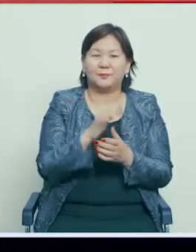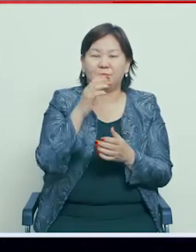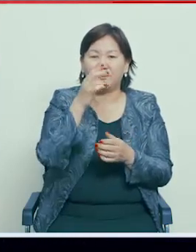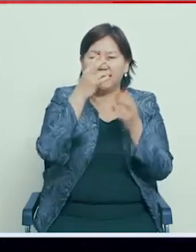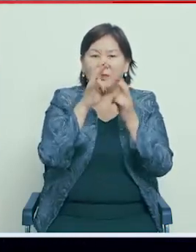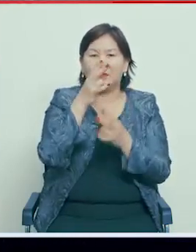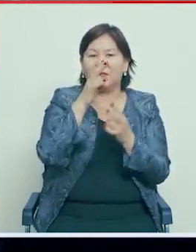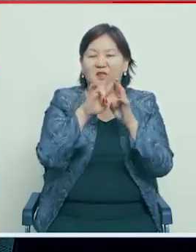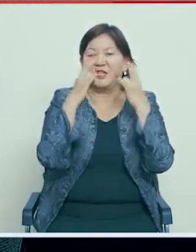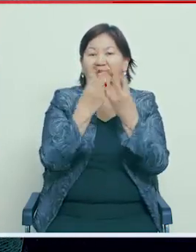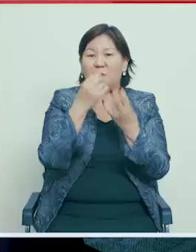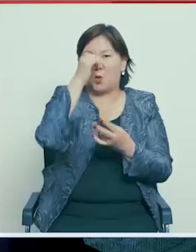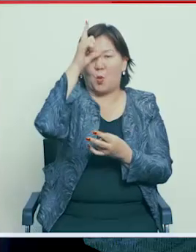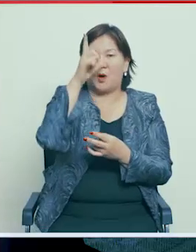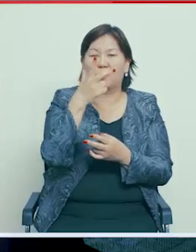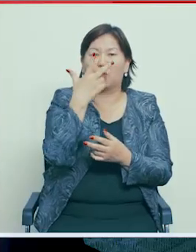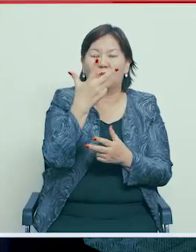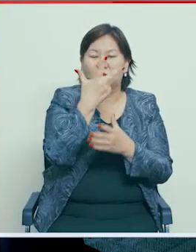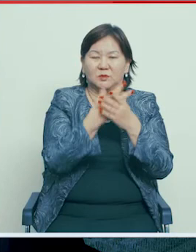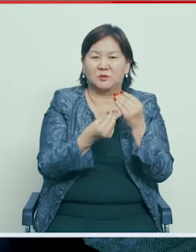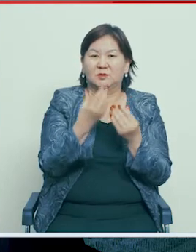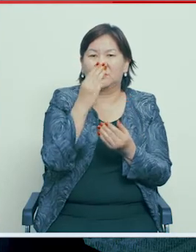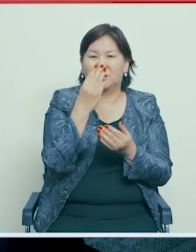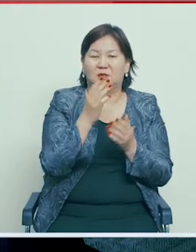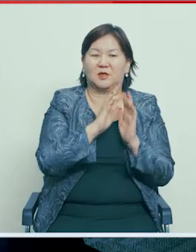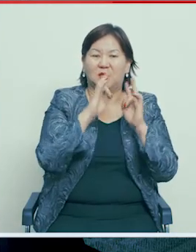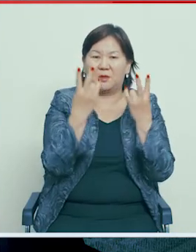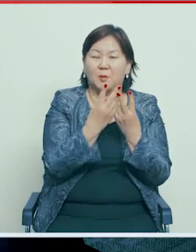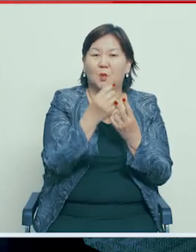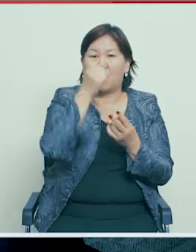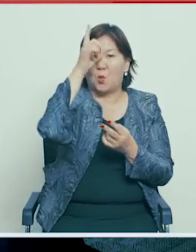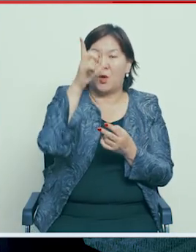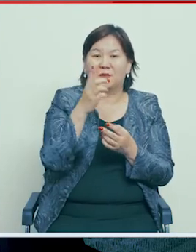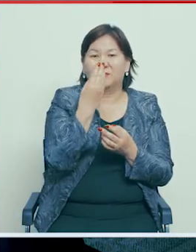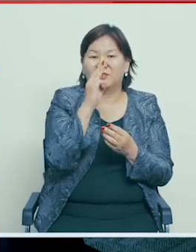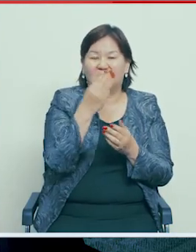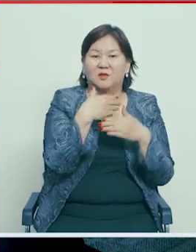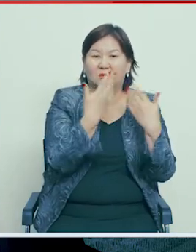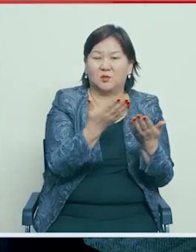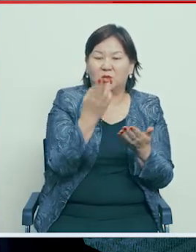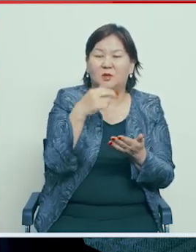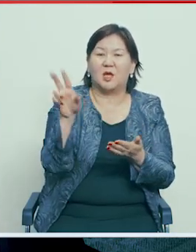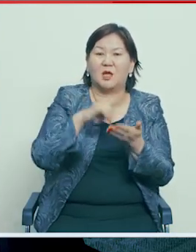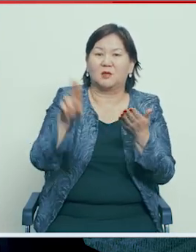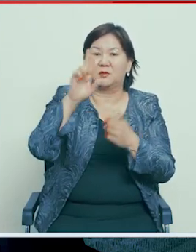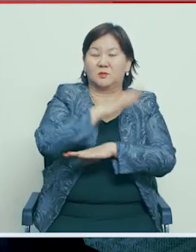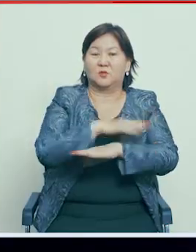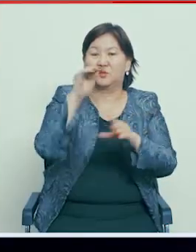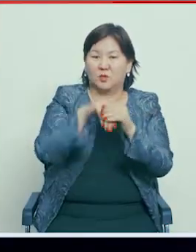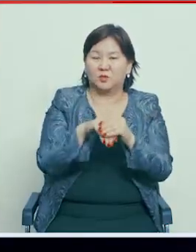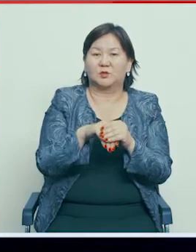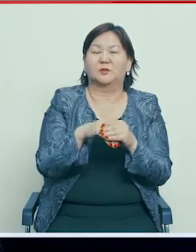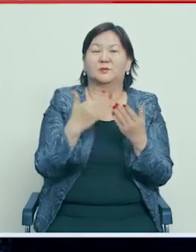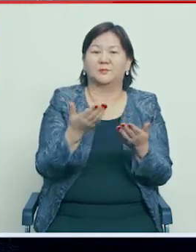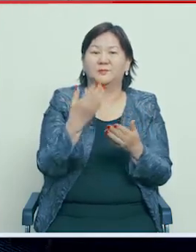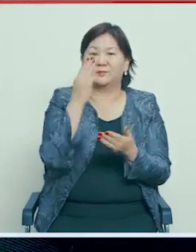нийгмийн ухааны 3 шалгалтынхаа нэгдэнд би нийгмийн ухааны чиглэлээр шалгалт өгөөд тэгээ би дээд сургуульд орсон.